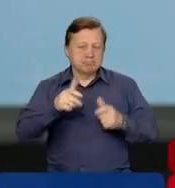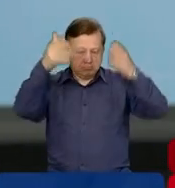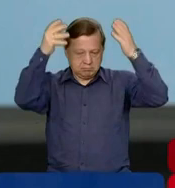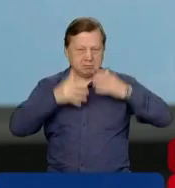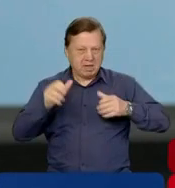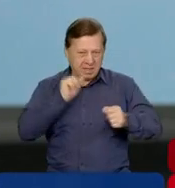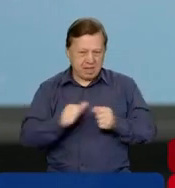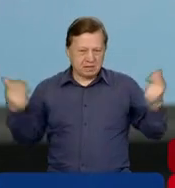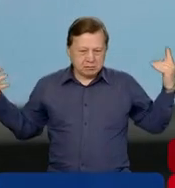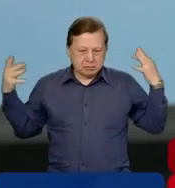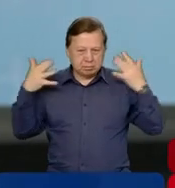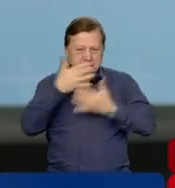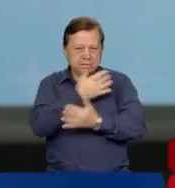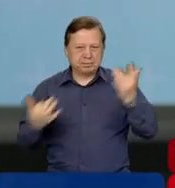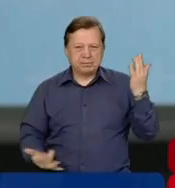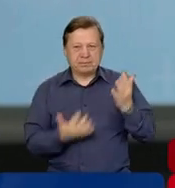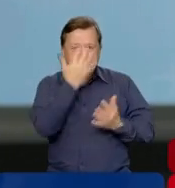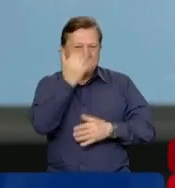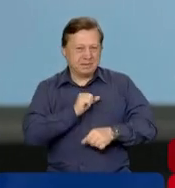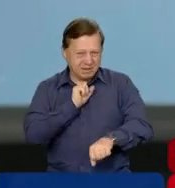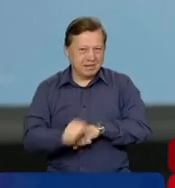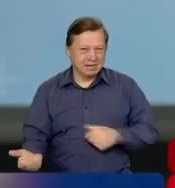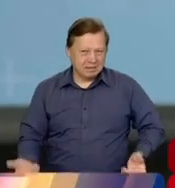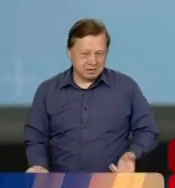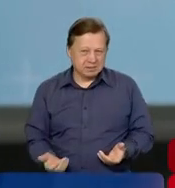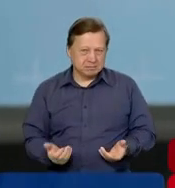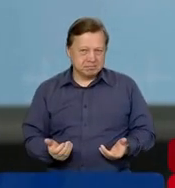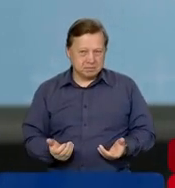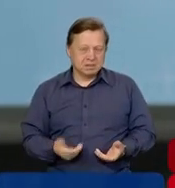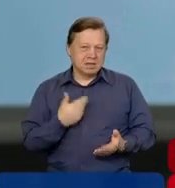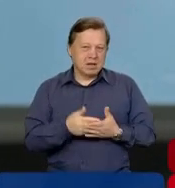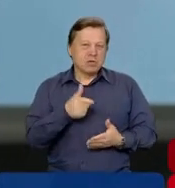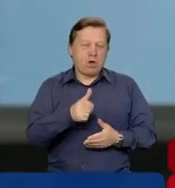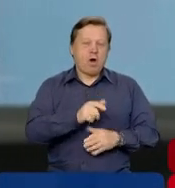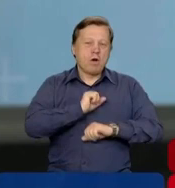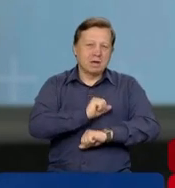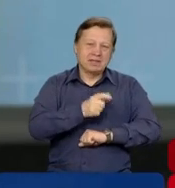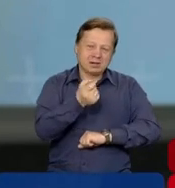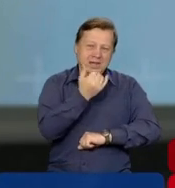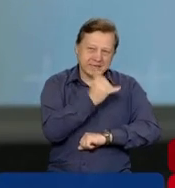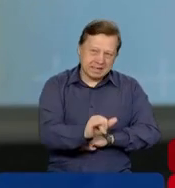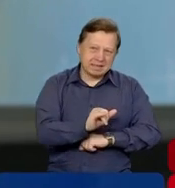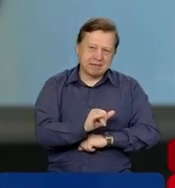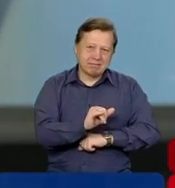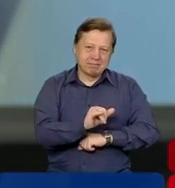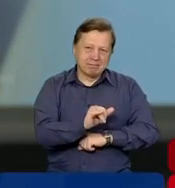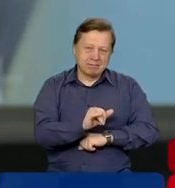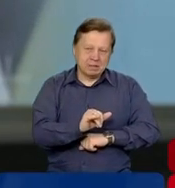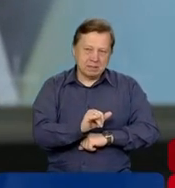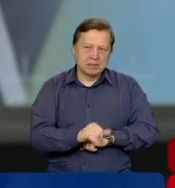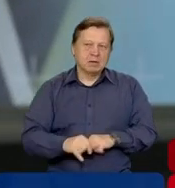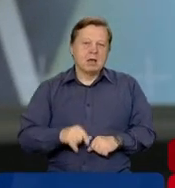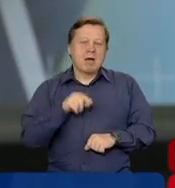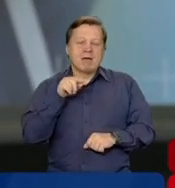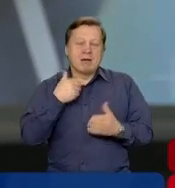przewiew z różnych stron, więc to jest inny rodzaj osłony. Ona powinna być stosowana wraz